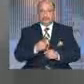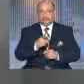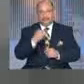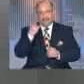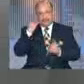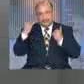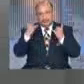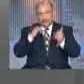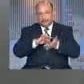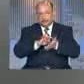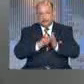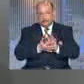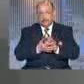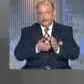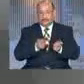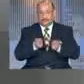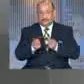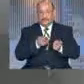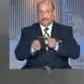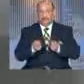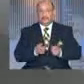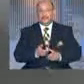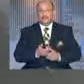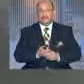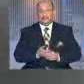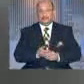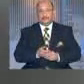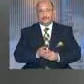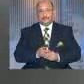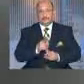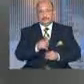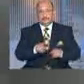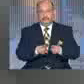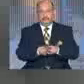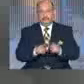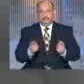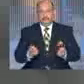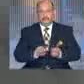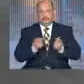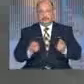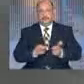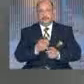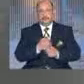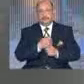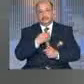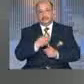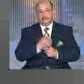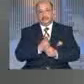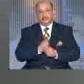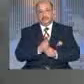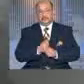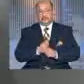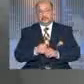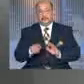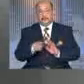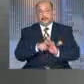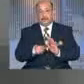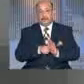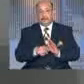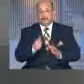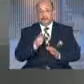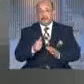جيتني للتضامن اعطوني منحوني قرض ب 5 ملايين شويه، حبيت نكبر المشروع يعني باش نكمل نولي يعني